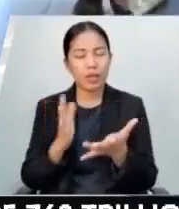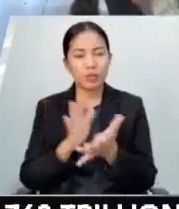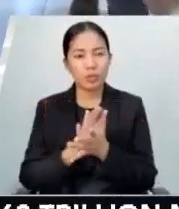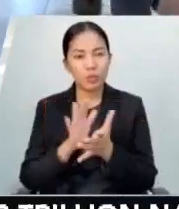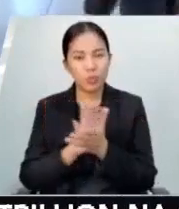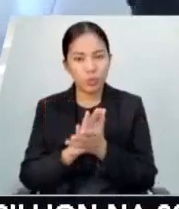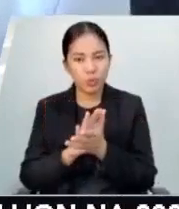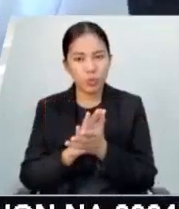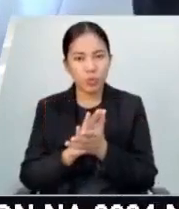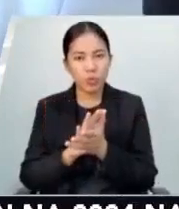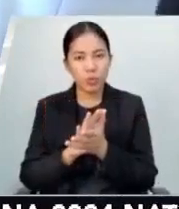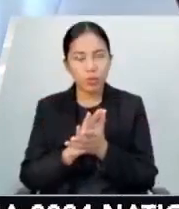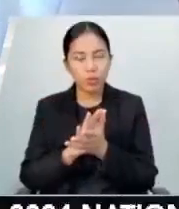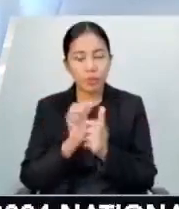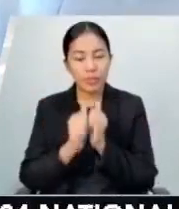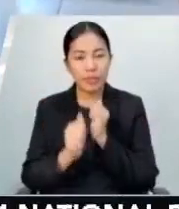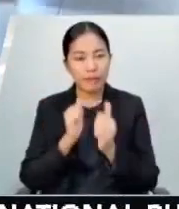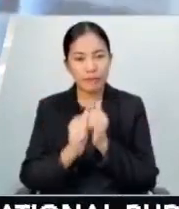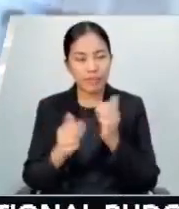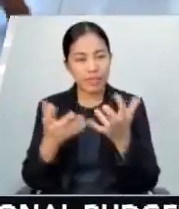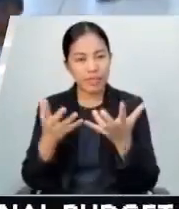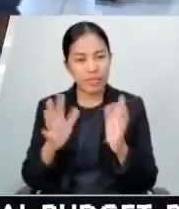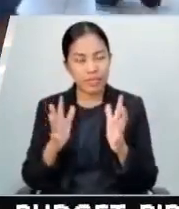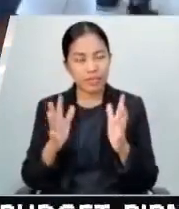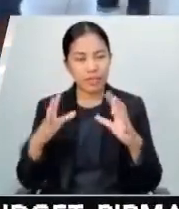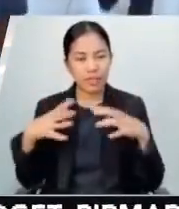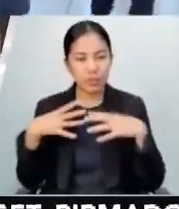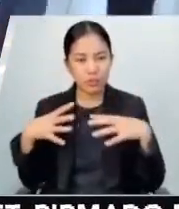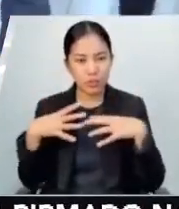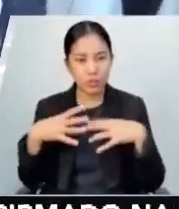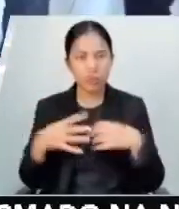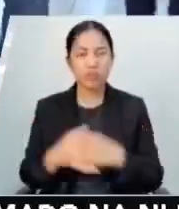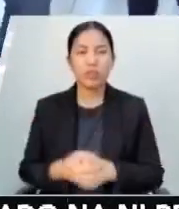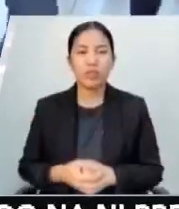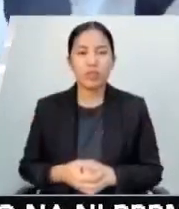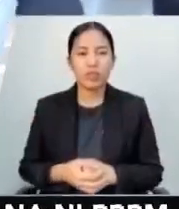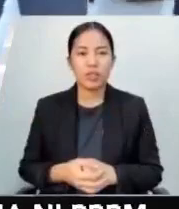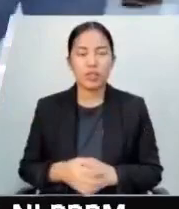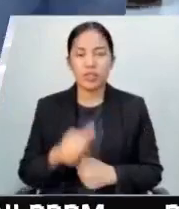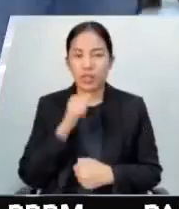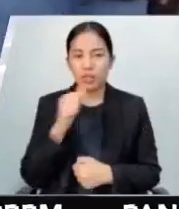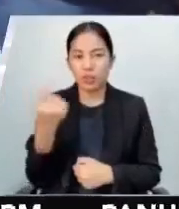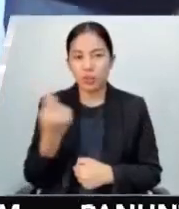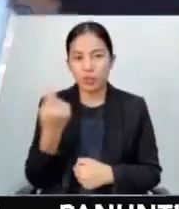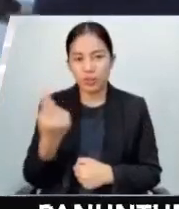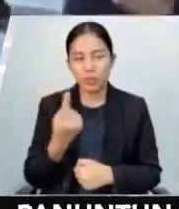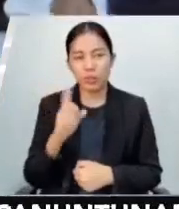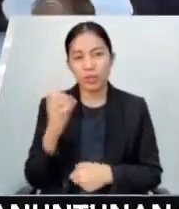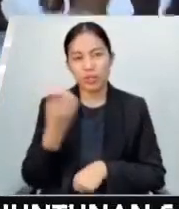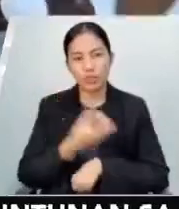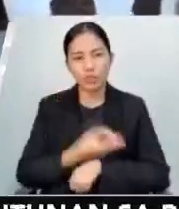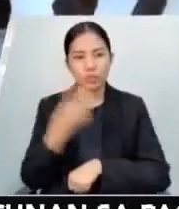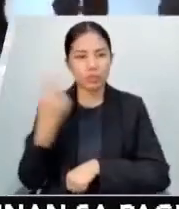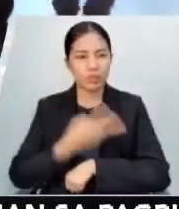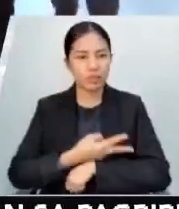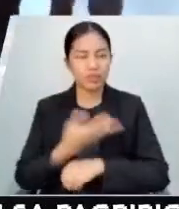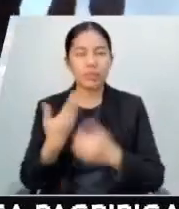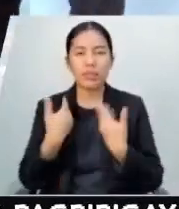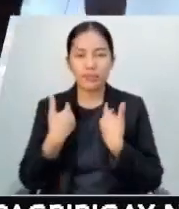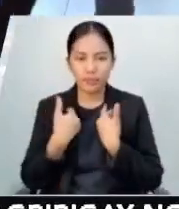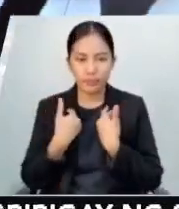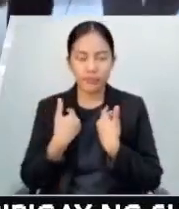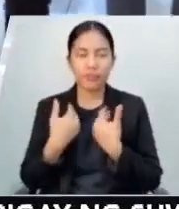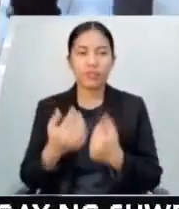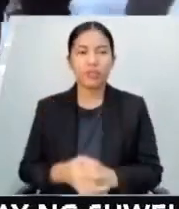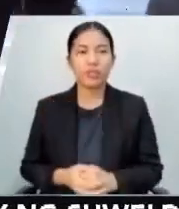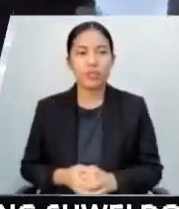yung 25-26. So, kumbaga, instead na maipon sa dalawa, isang araw, medyo may mga chances sila na mas